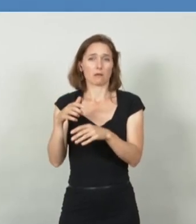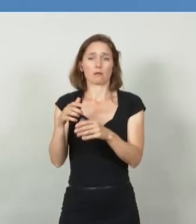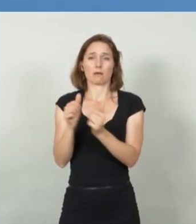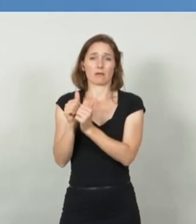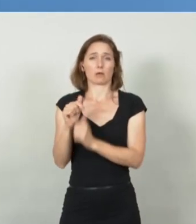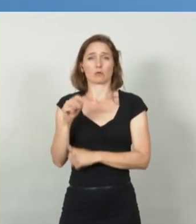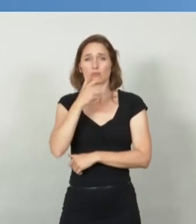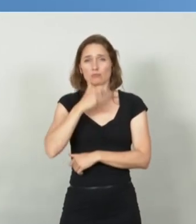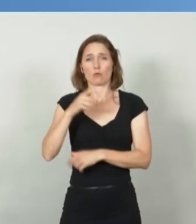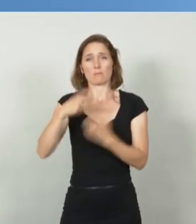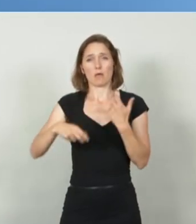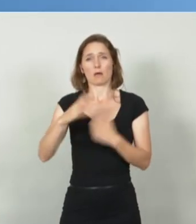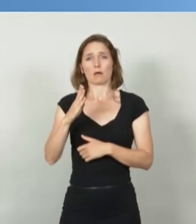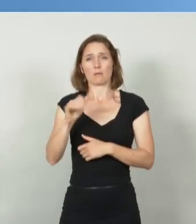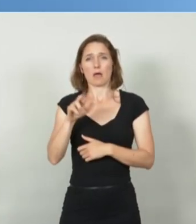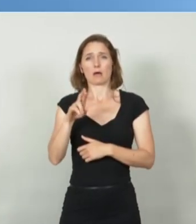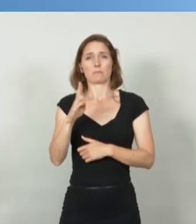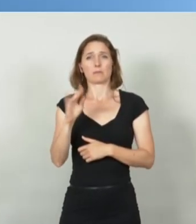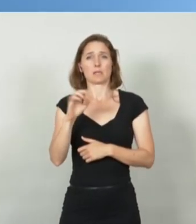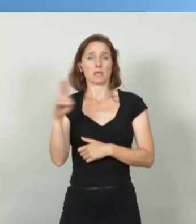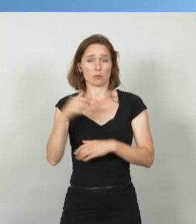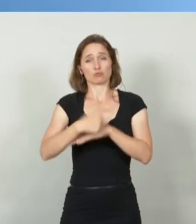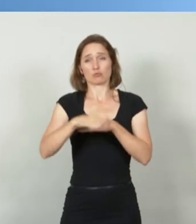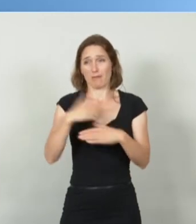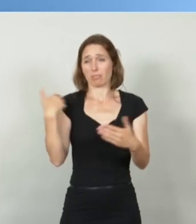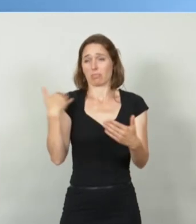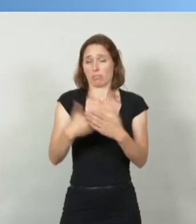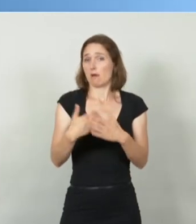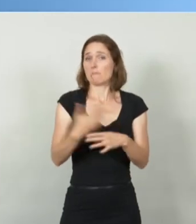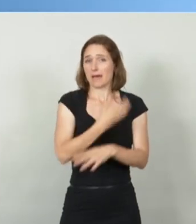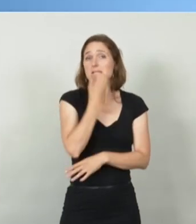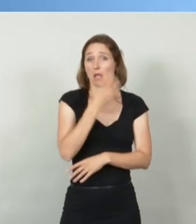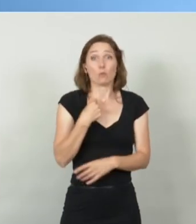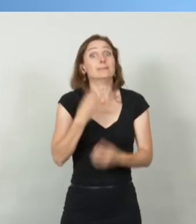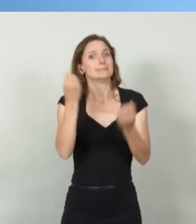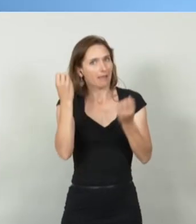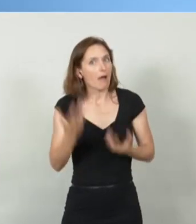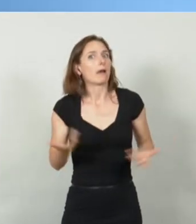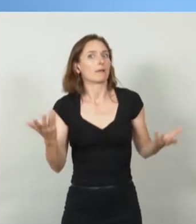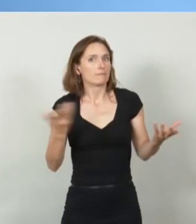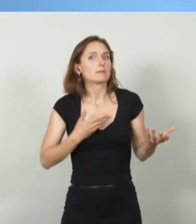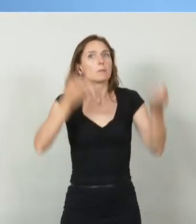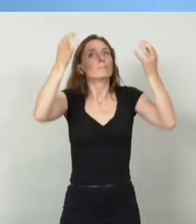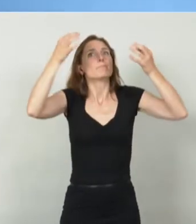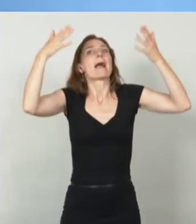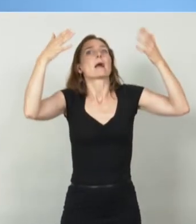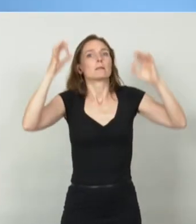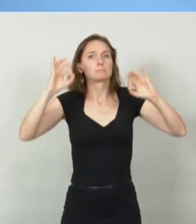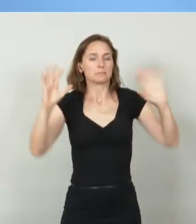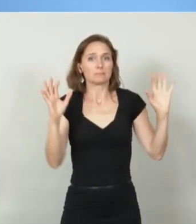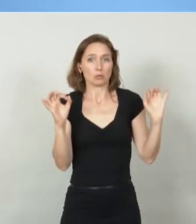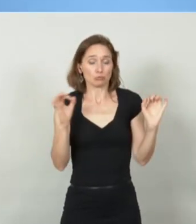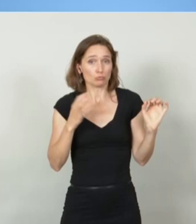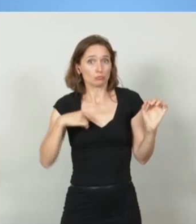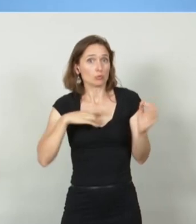très bien passé et oui comme ça ça arrive mais il faut il faut croire que il y a des petits miracles mais vraiment nous avons des projets